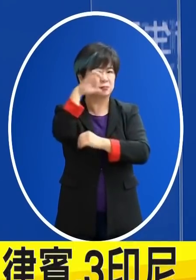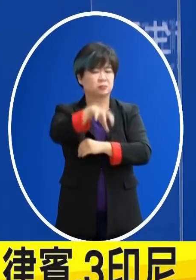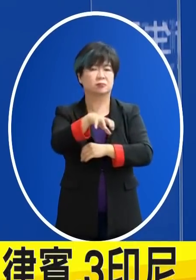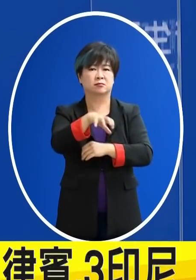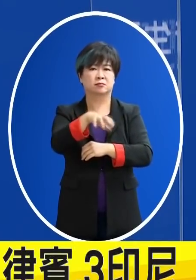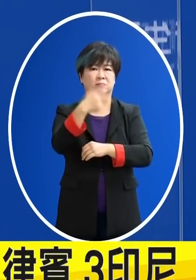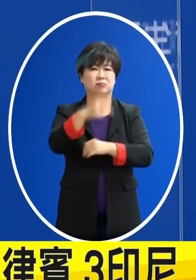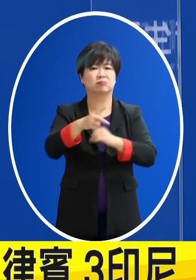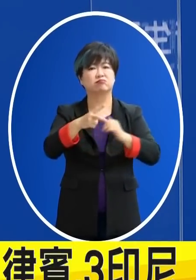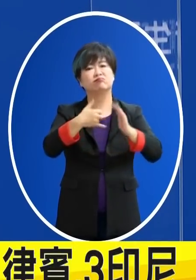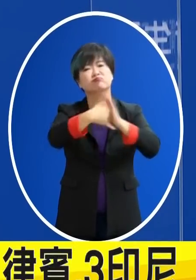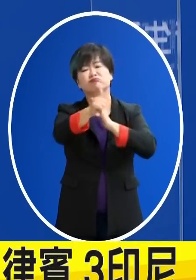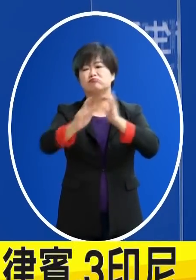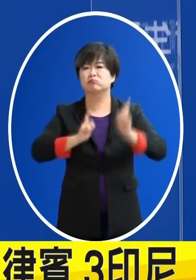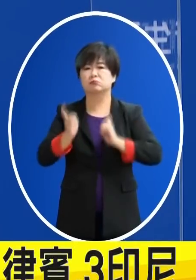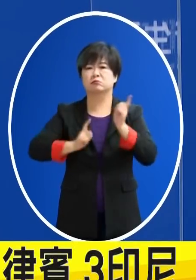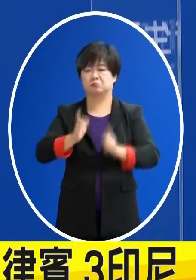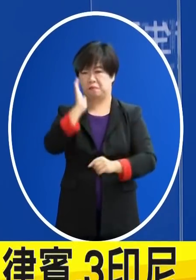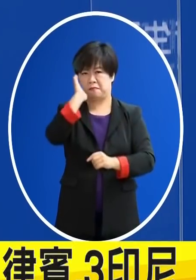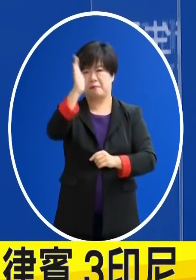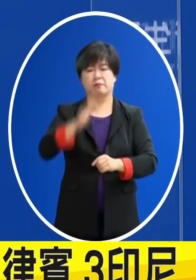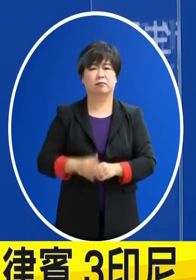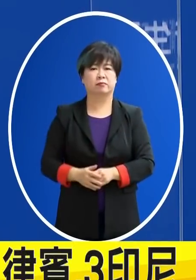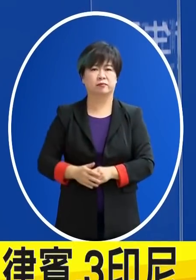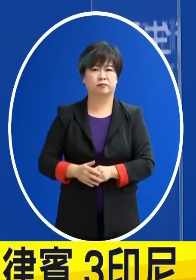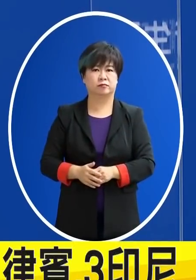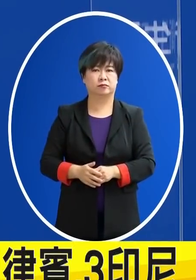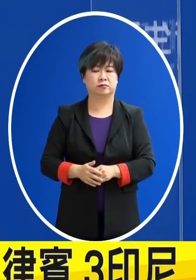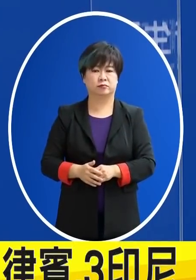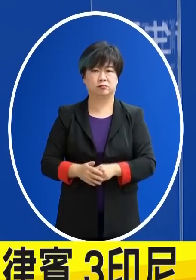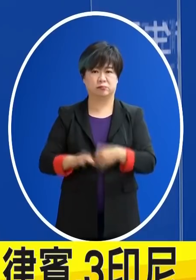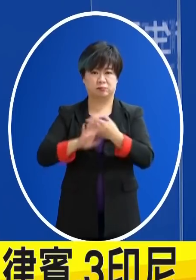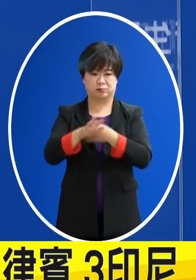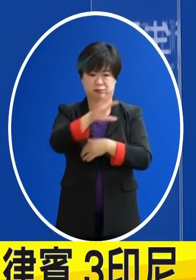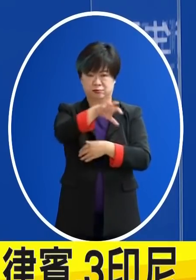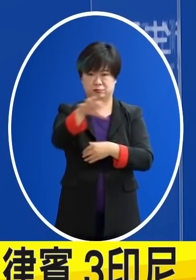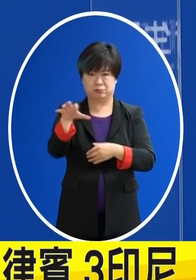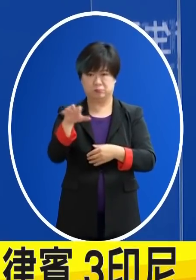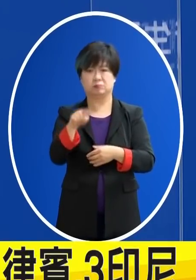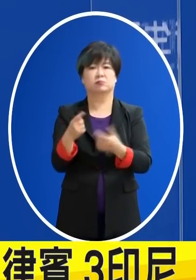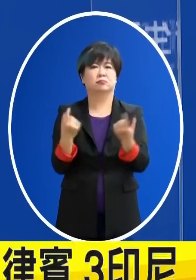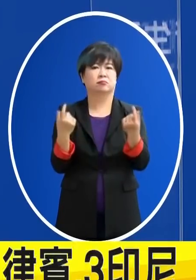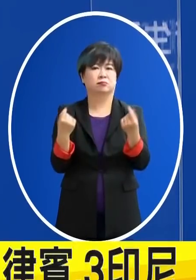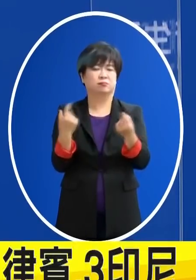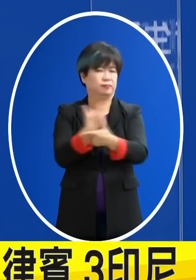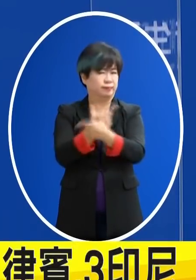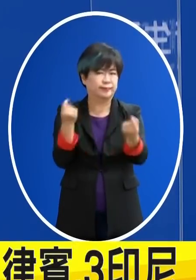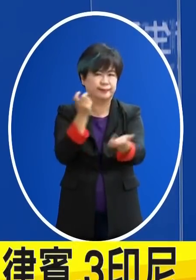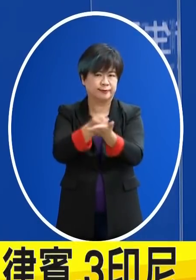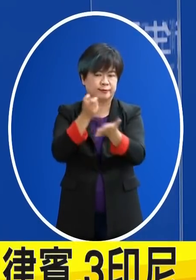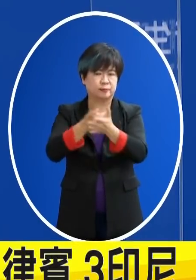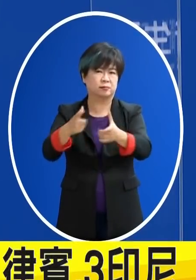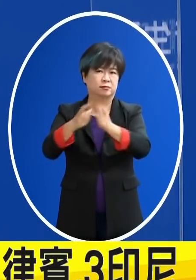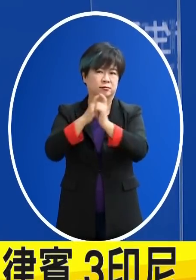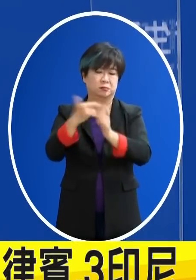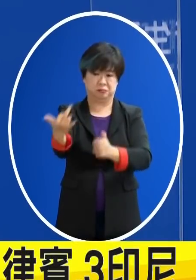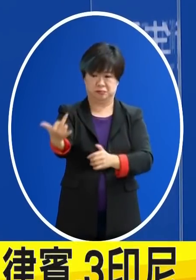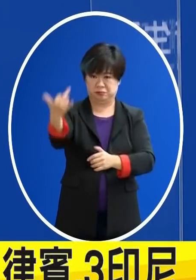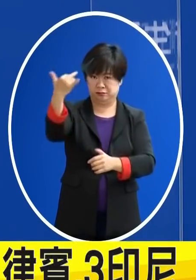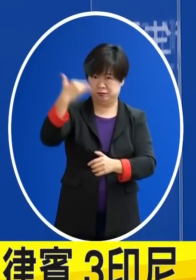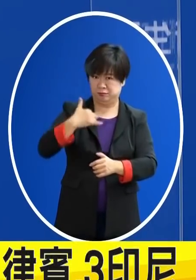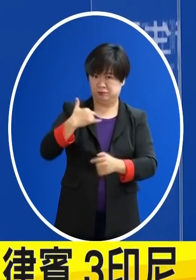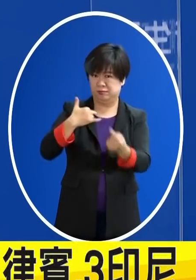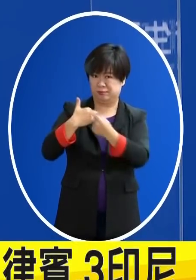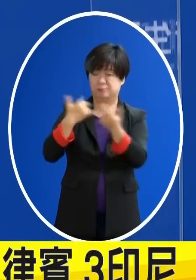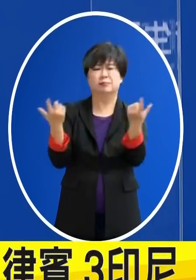得在外出，那这也一定要在外站要落实这一块的管理，然后回来也一样在飞行器上